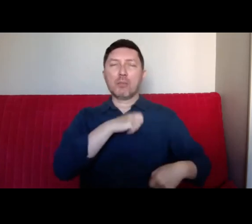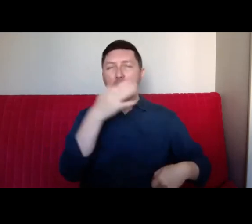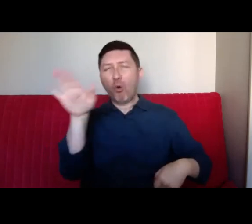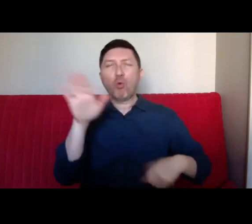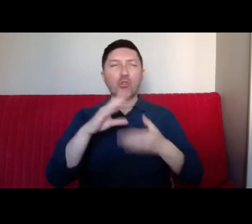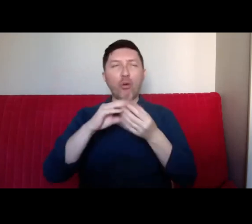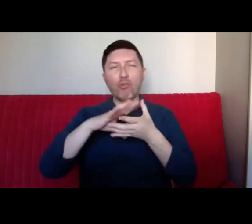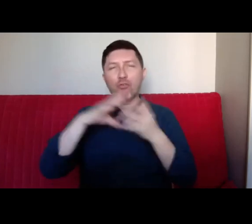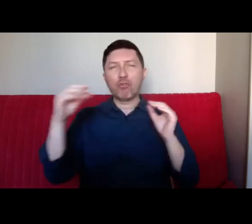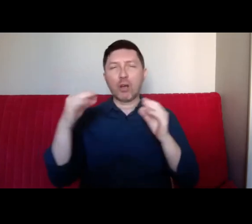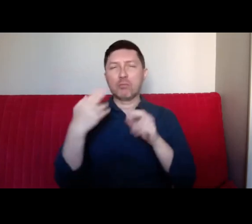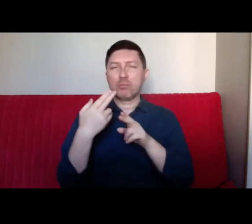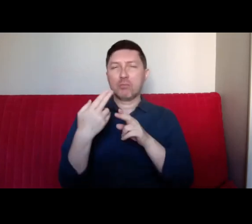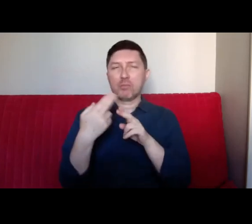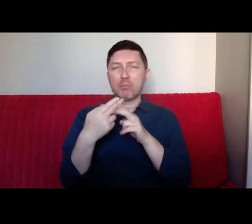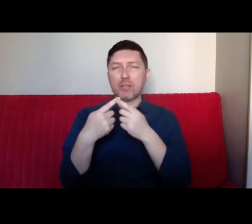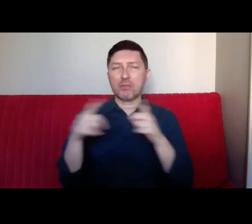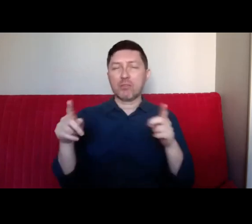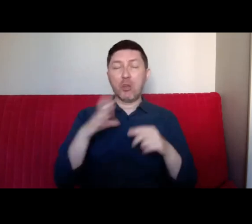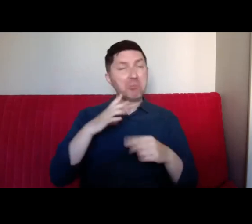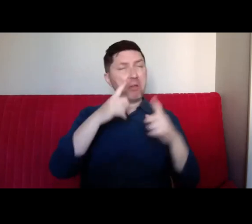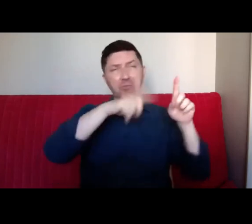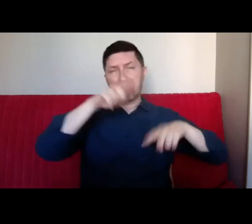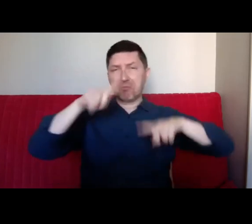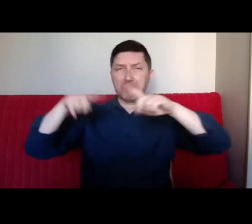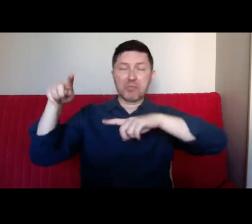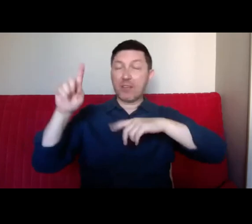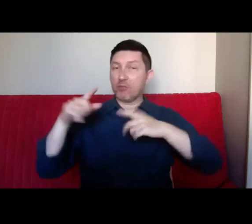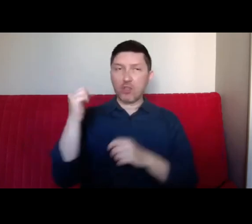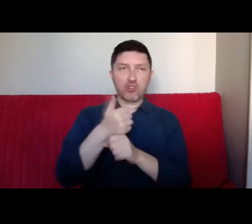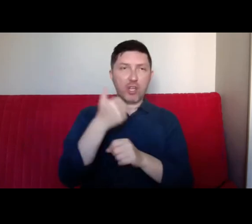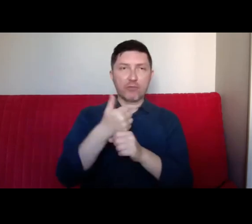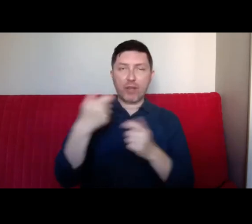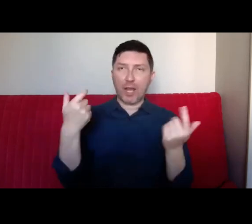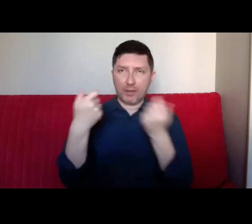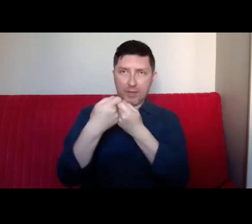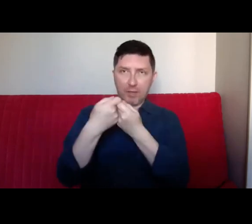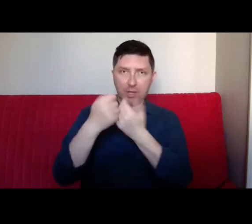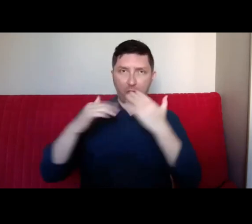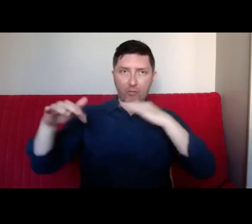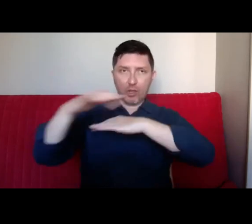se fait de façon très variée et qu'il faut être adapté chaque fois à votre environnement.